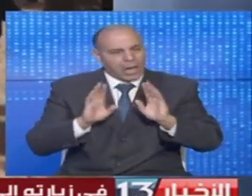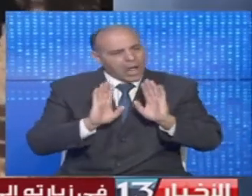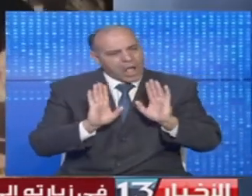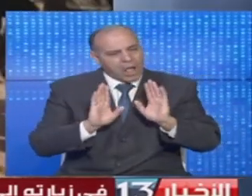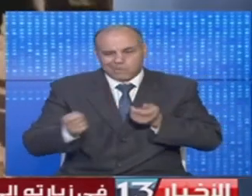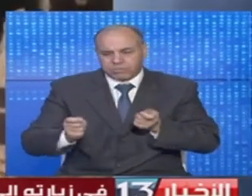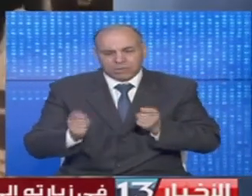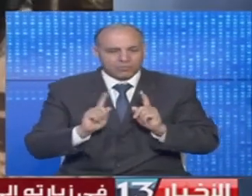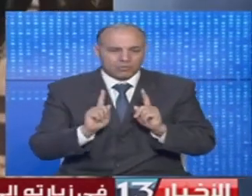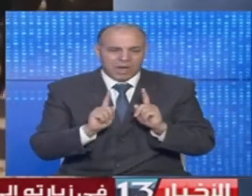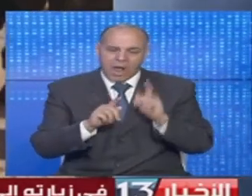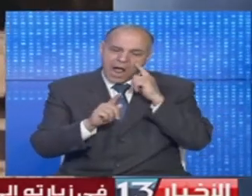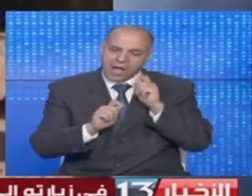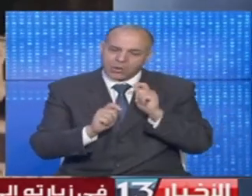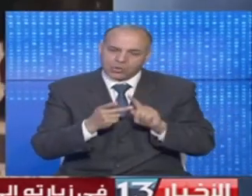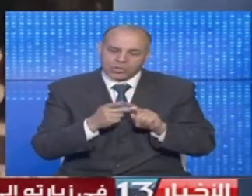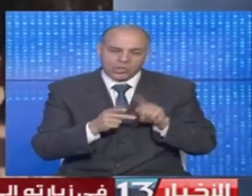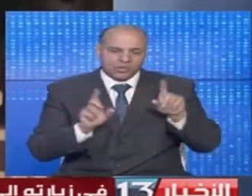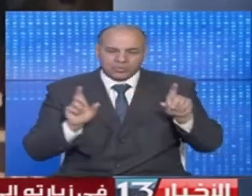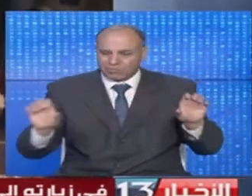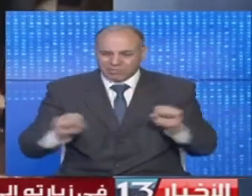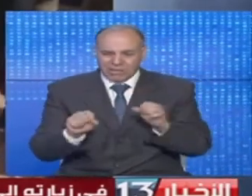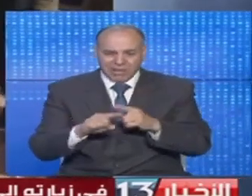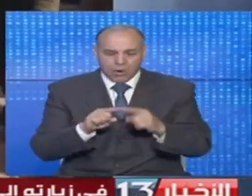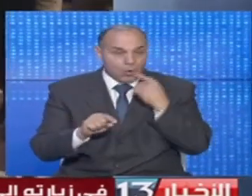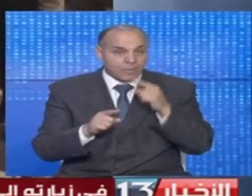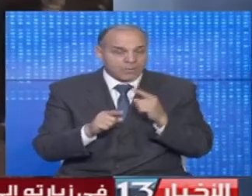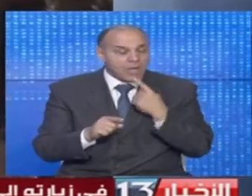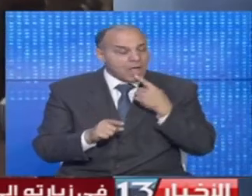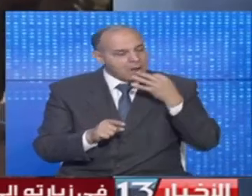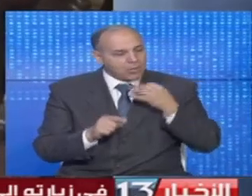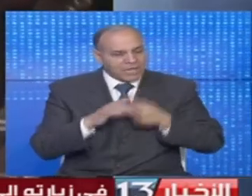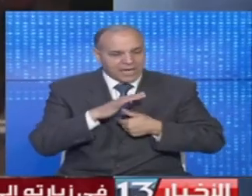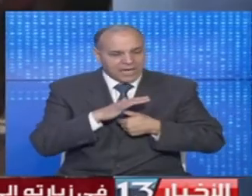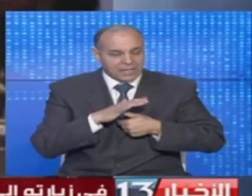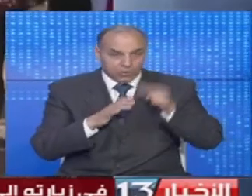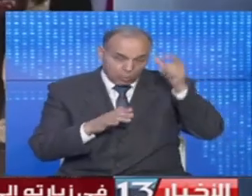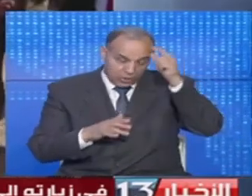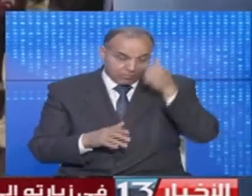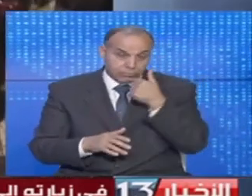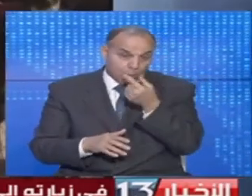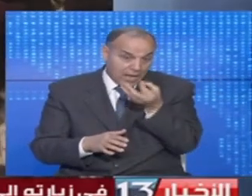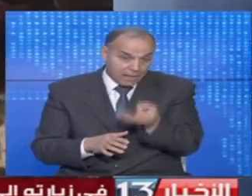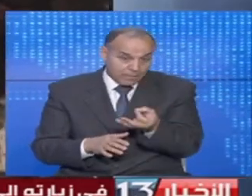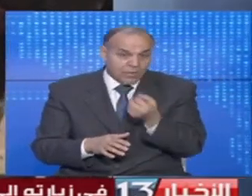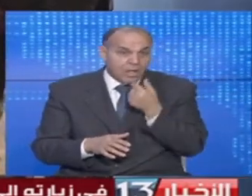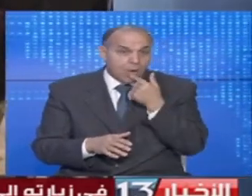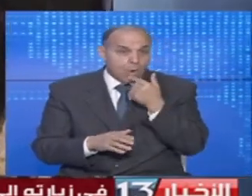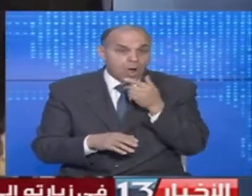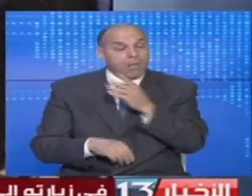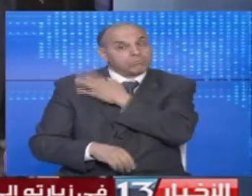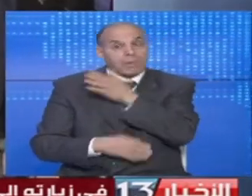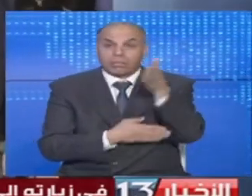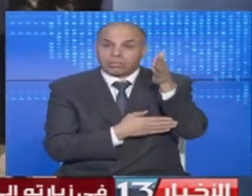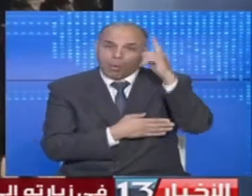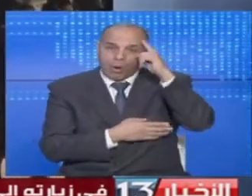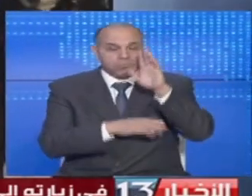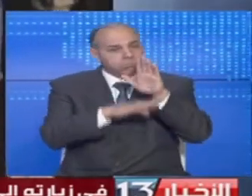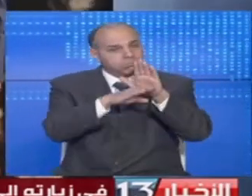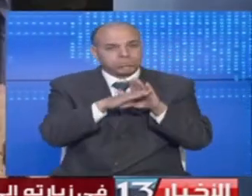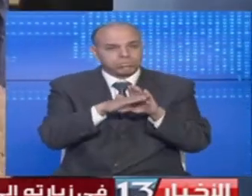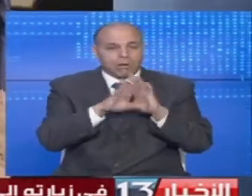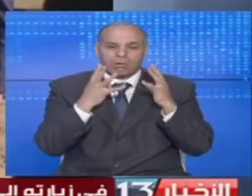زرع الفتنة بين أبناء الجهة الواحدة، وشدد على أن رئيس الجمهورية هو رمز الدولة